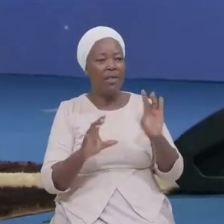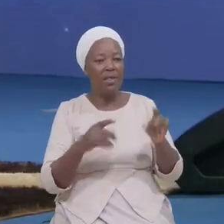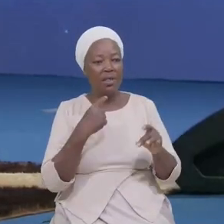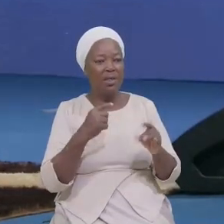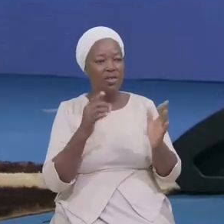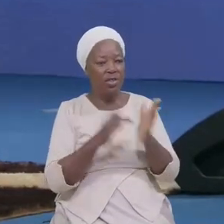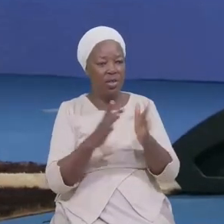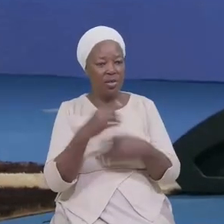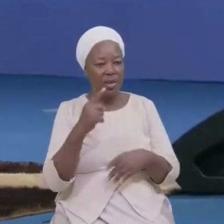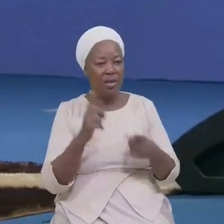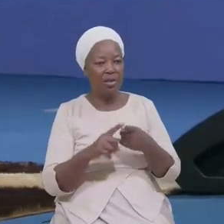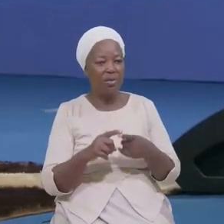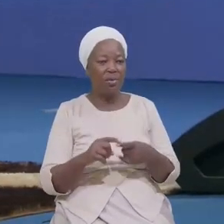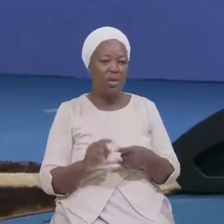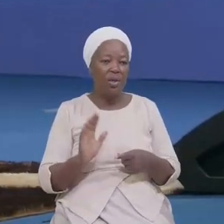Jésus lui dit,